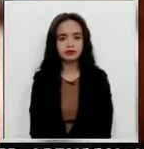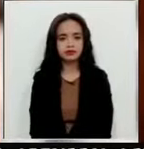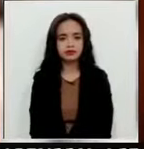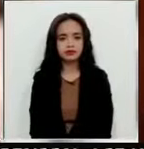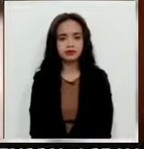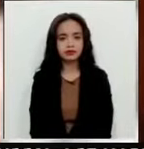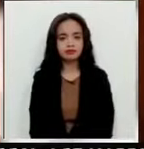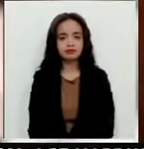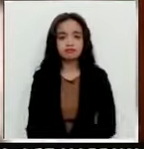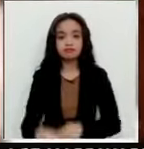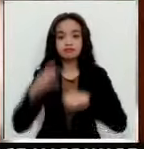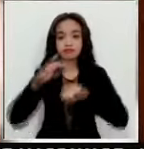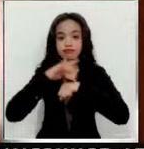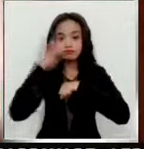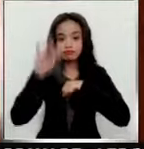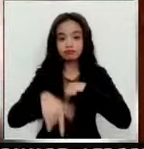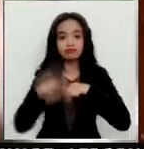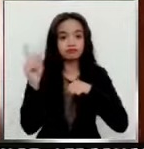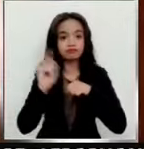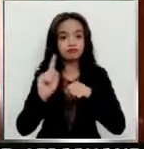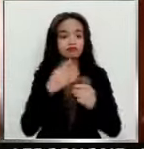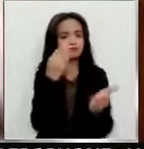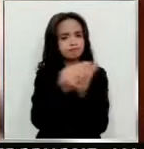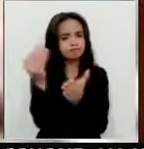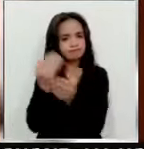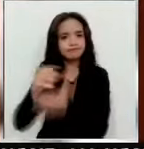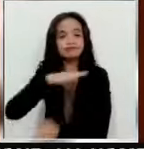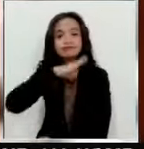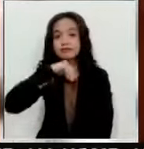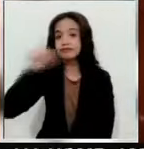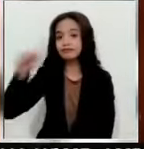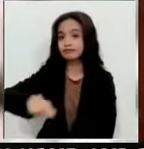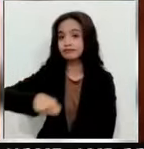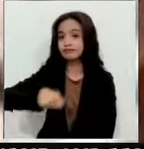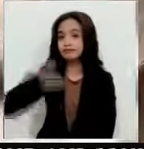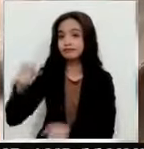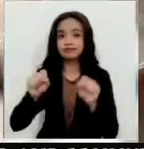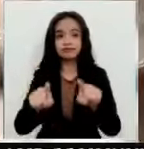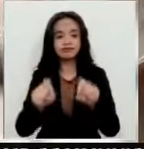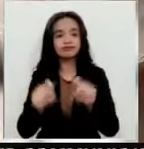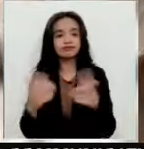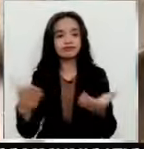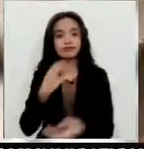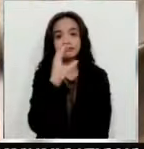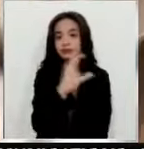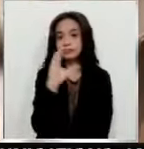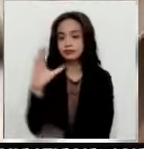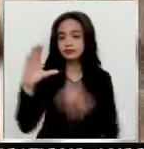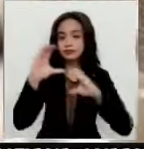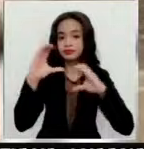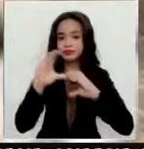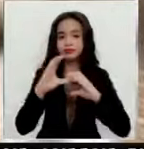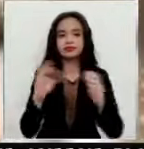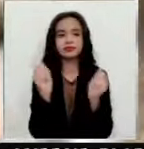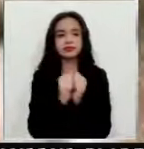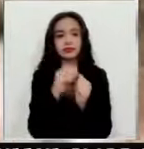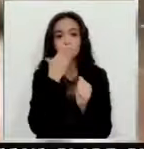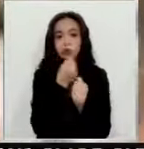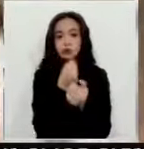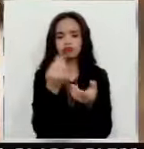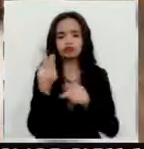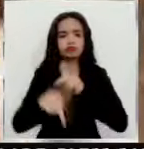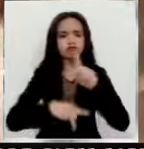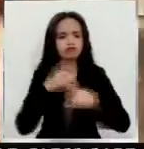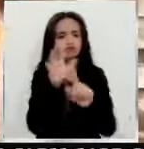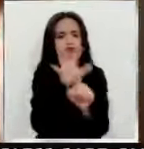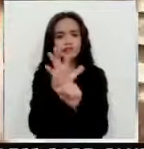Maaga sa La Loma si James para bumili ng lechon na ibebenta raw niya sa bagong baryo ng Caloocan. Patok daw ito sa mga mamimili, lalo pat kaluwat ka